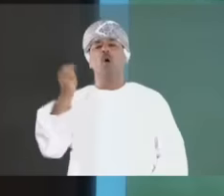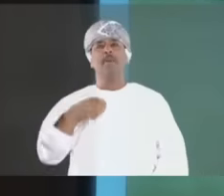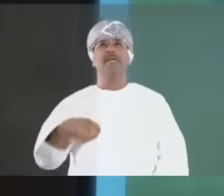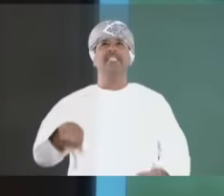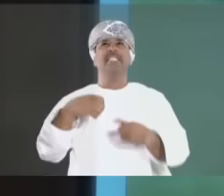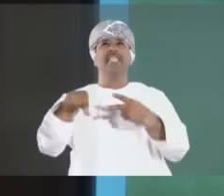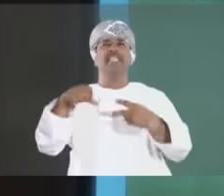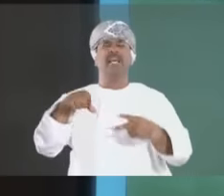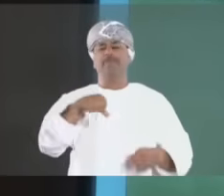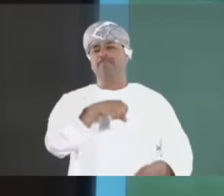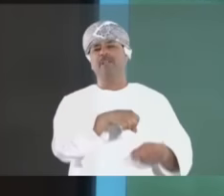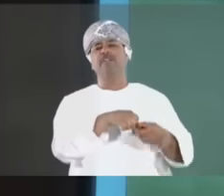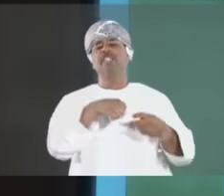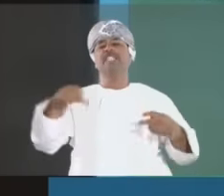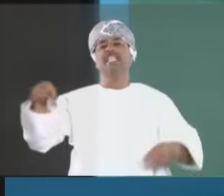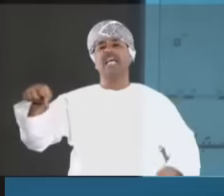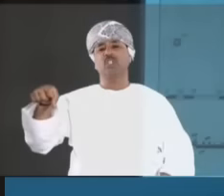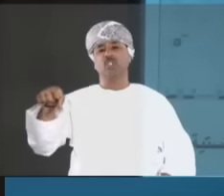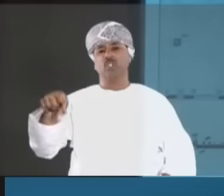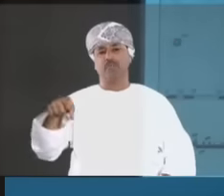التاسع عشر.